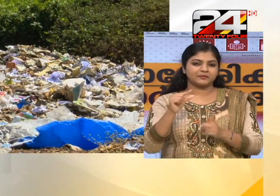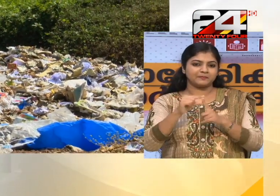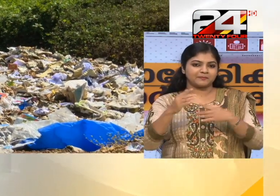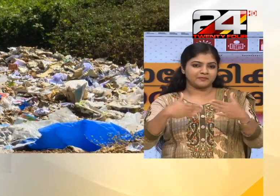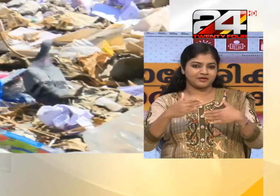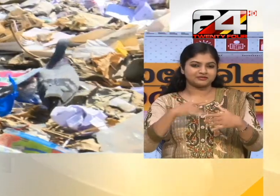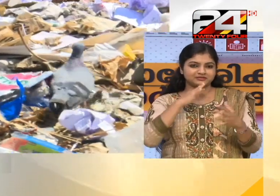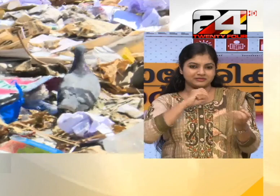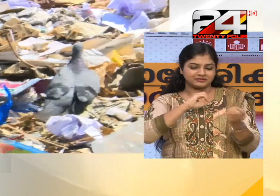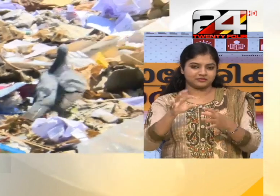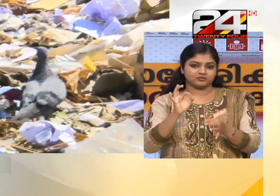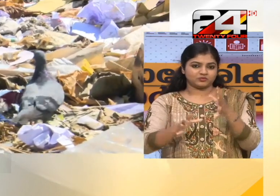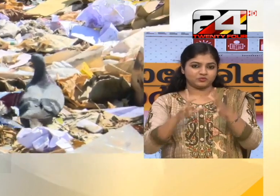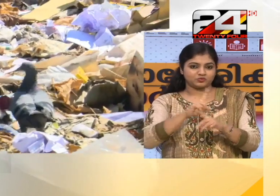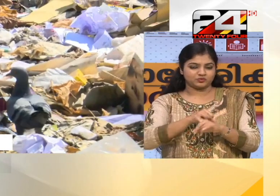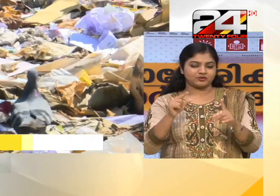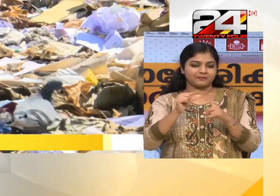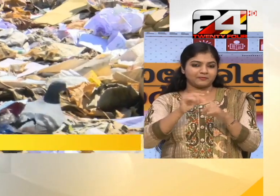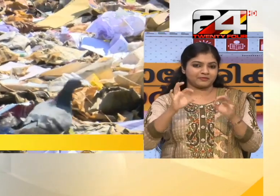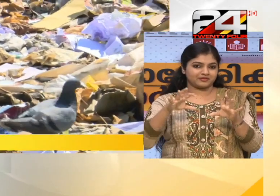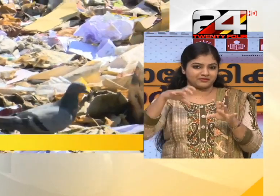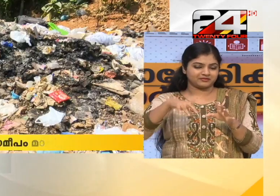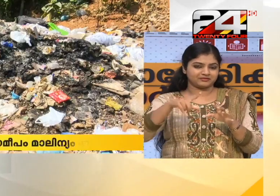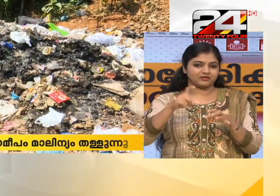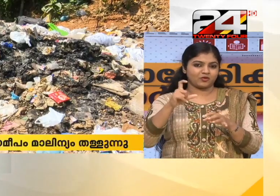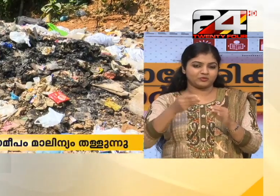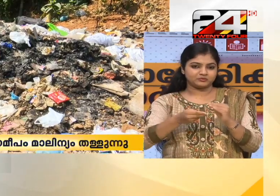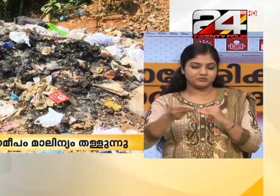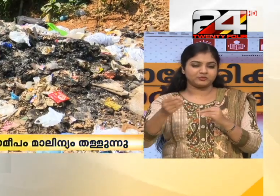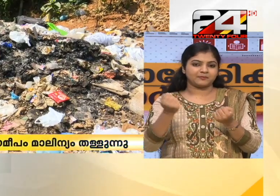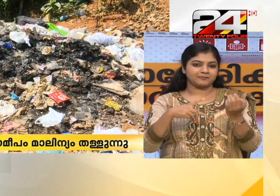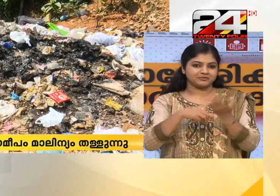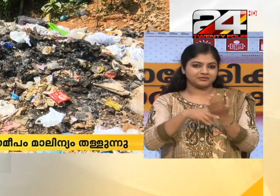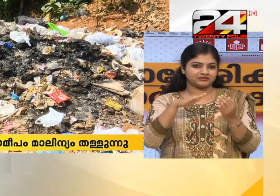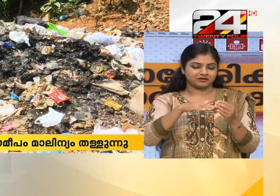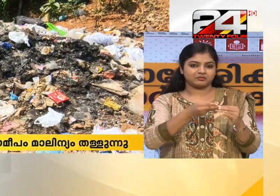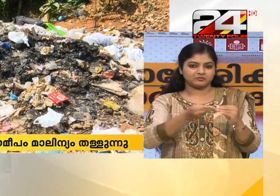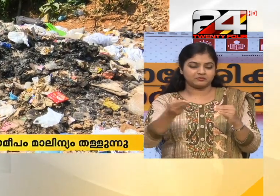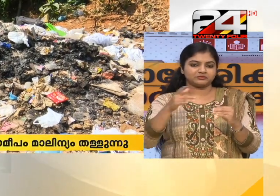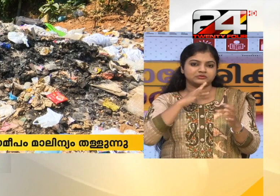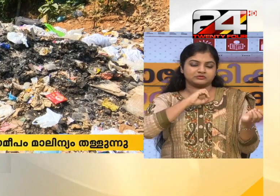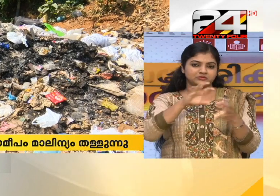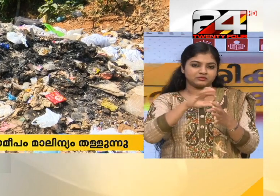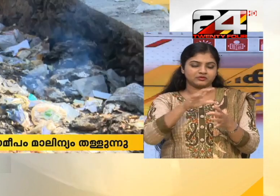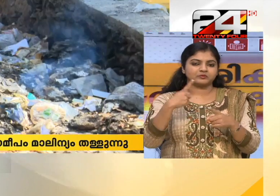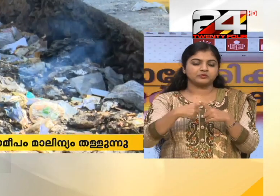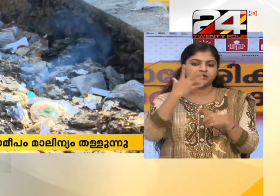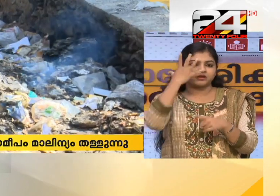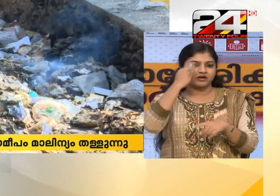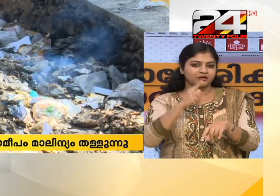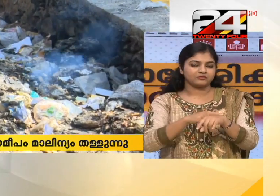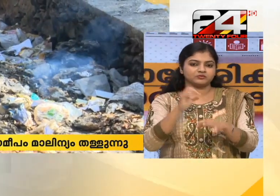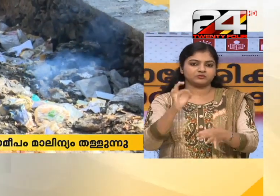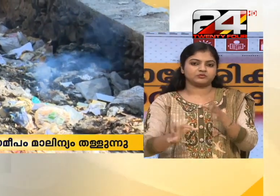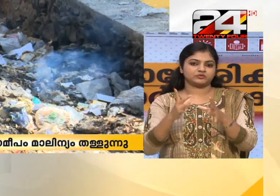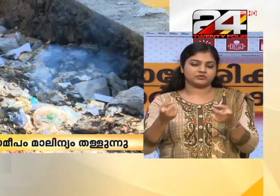കത്തിക്കരുതെന്ന് ജനങ്ങൾക്ക് നിർദ്ദേശം നൽകുന്ന പത്തനംതിട്ട നഗരസഭയുടെ ബസ് സ്റ്റാൻഡിന് സമീപത്താണ് മാലിന്യങ്ങൾ കുന്നുകൂടുന്നതും രാത്രി സമയങ്ങളിൽ ഇത്